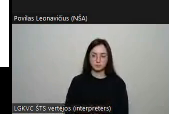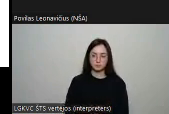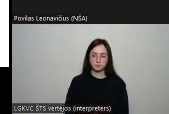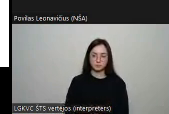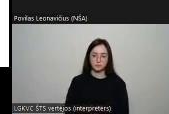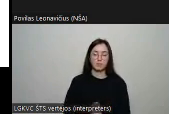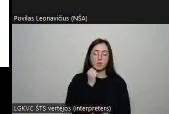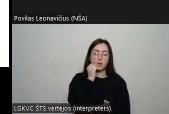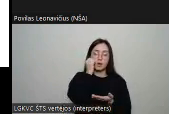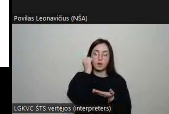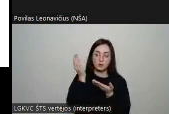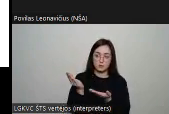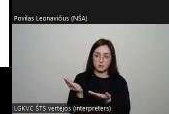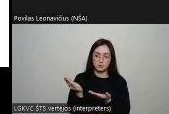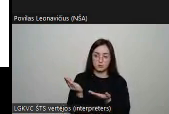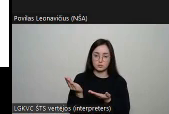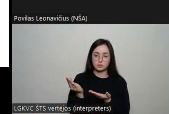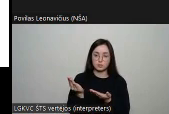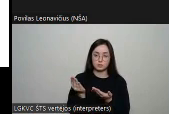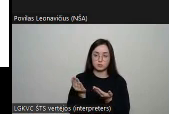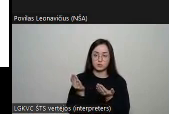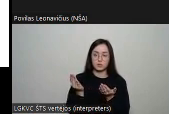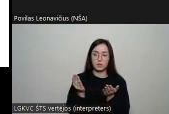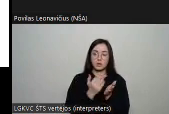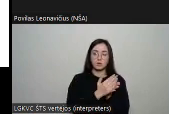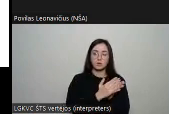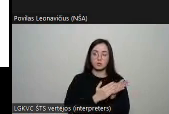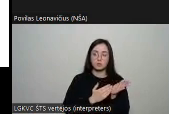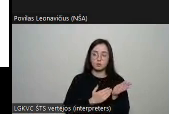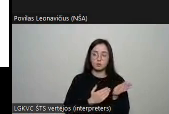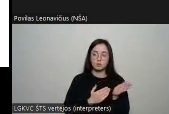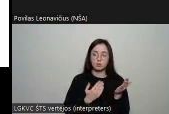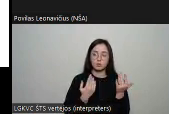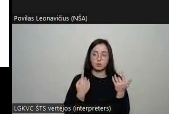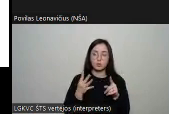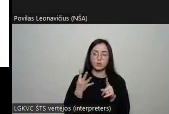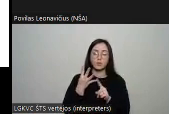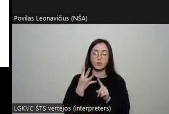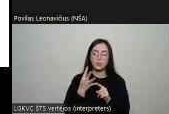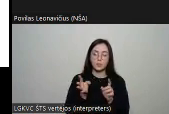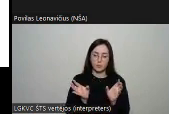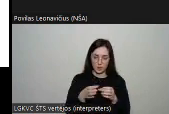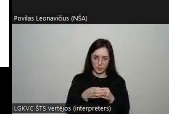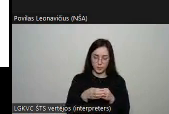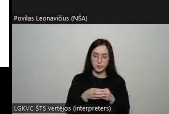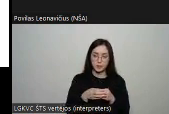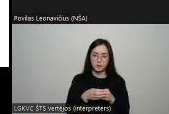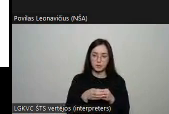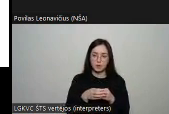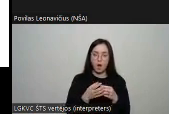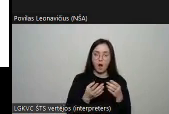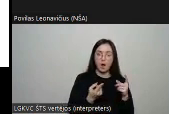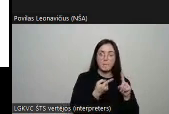Yeah. Okay. Ačiū. Room four, Jane? Yeah, room four. Ketvirtas, taip. Ar